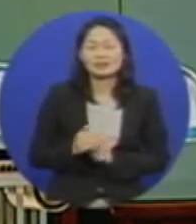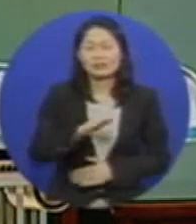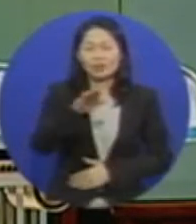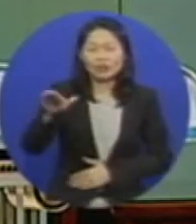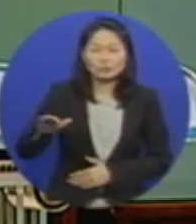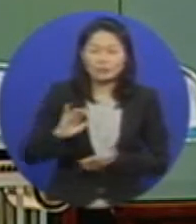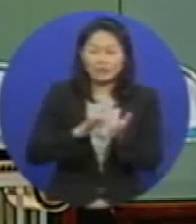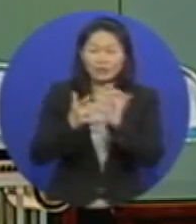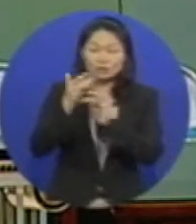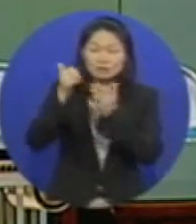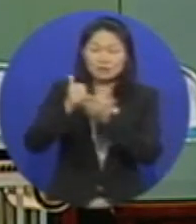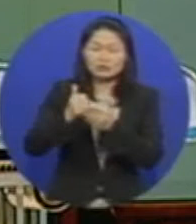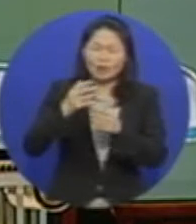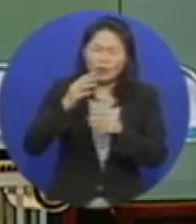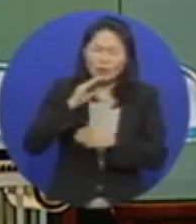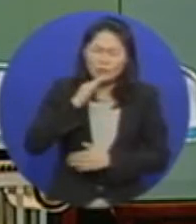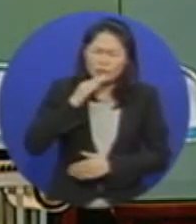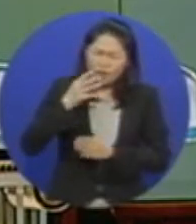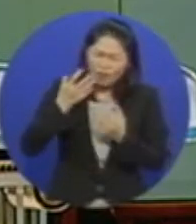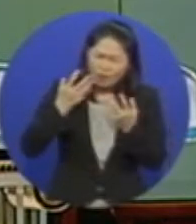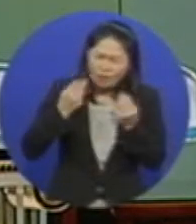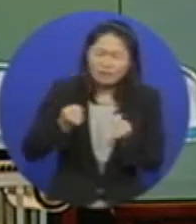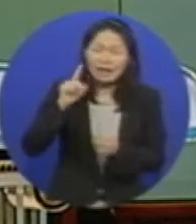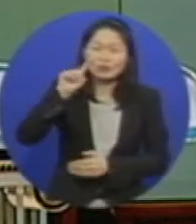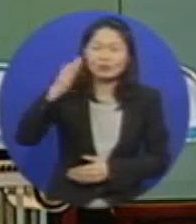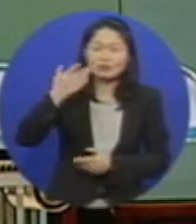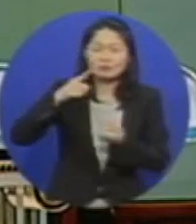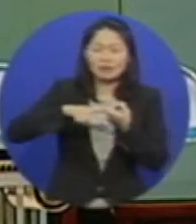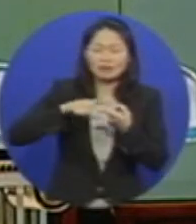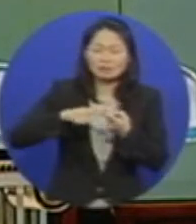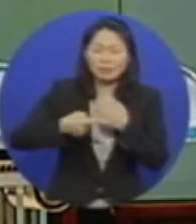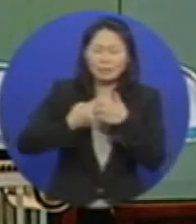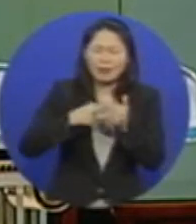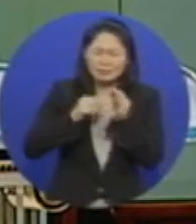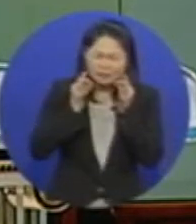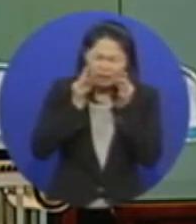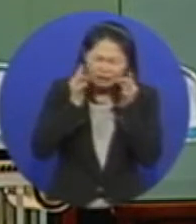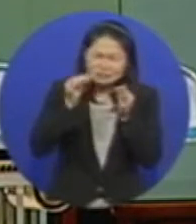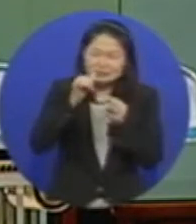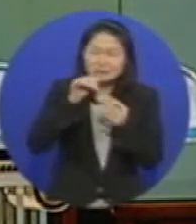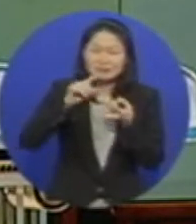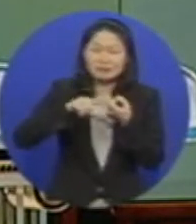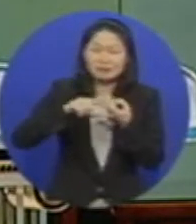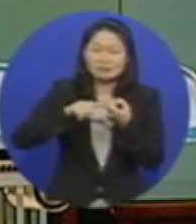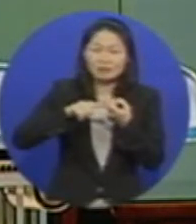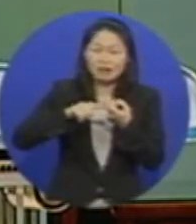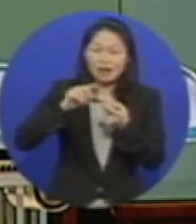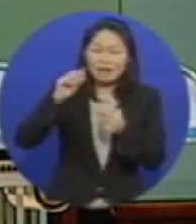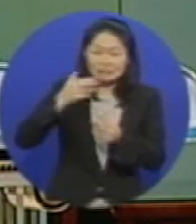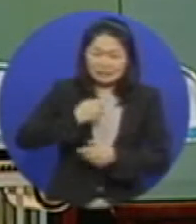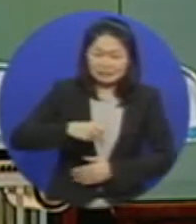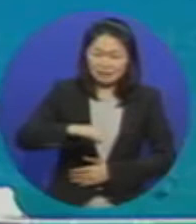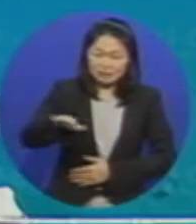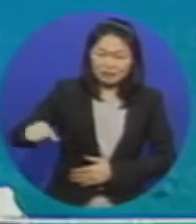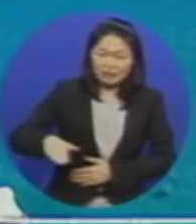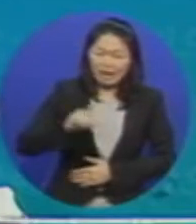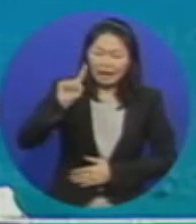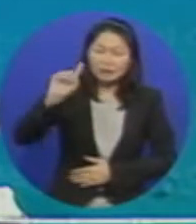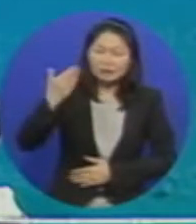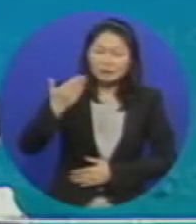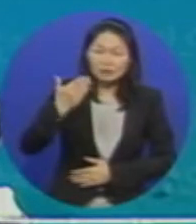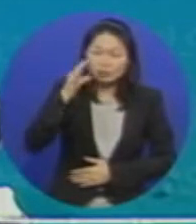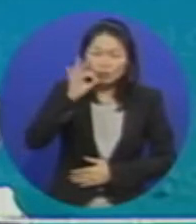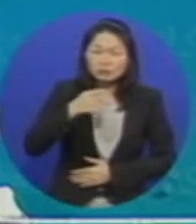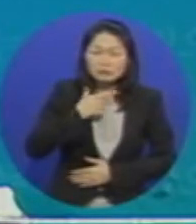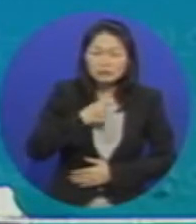예수님께서 얼마나 하나 되는 것에 대해서 마음이 간절 하셨는지 제자들에게 서 1 되는거 보고 싶어 하셨는지